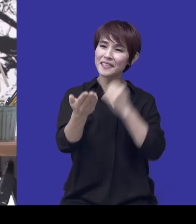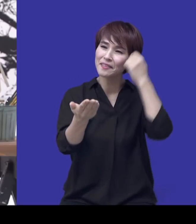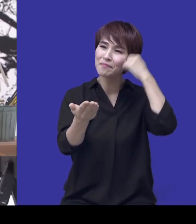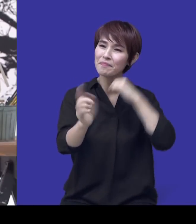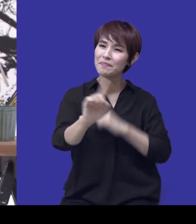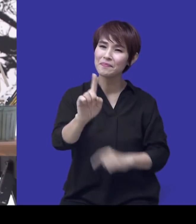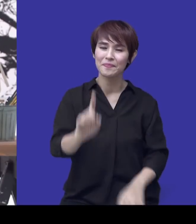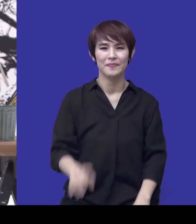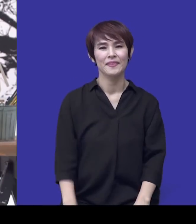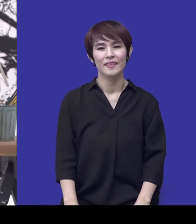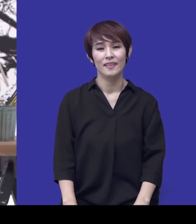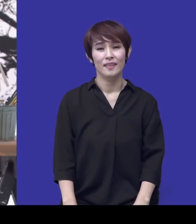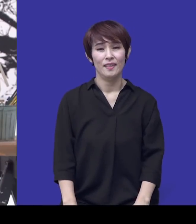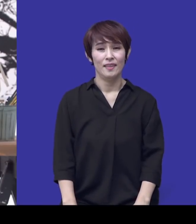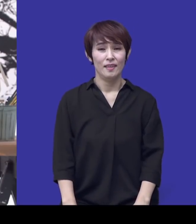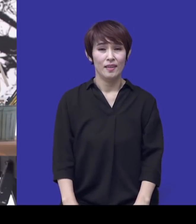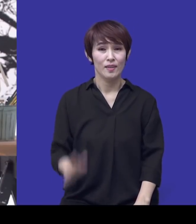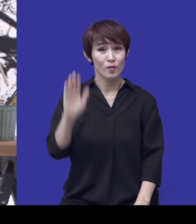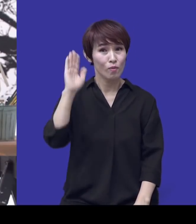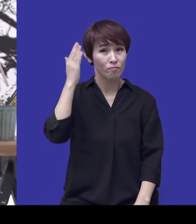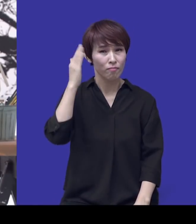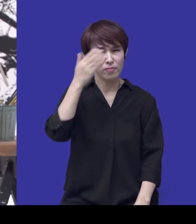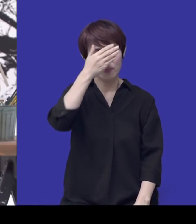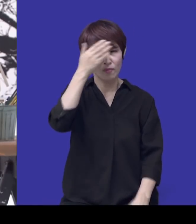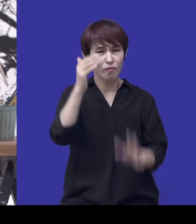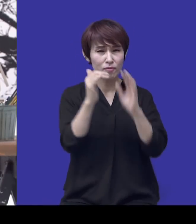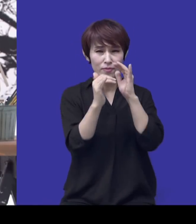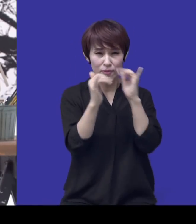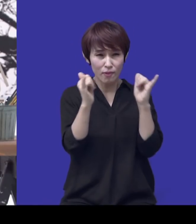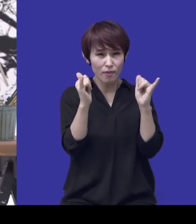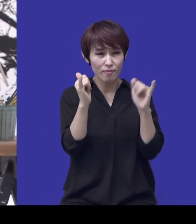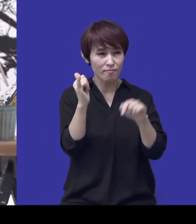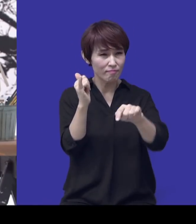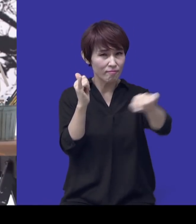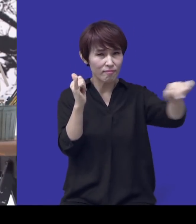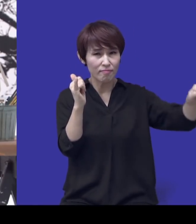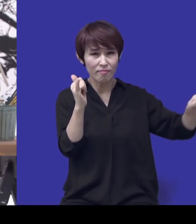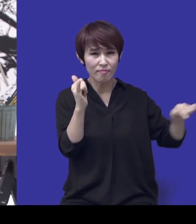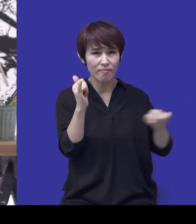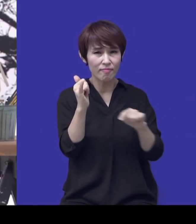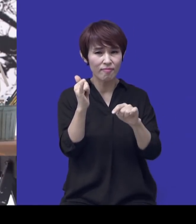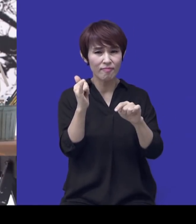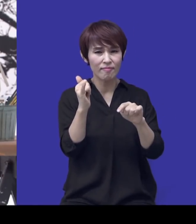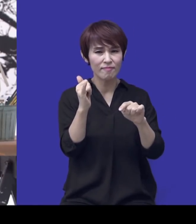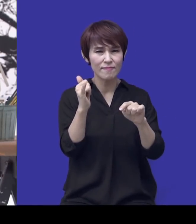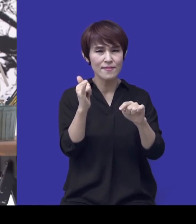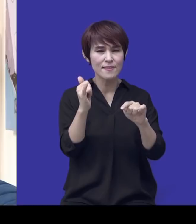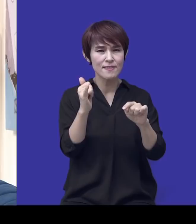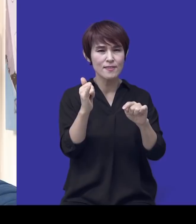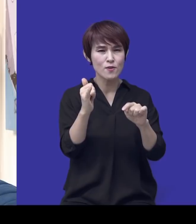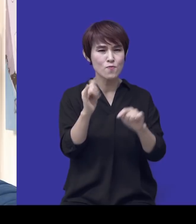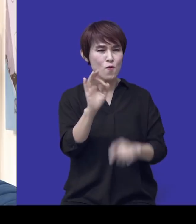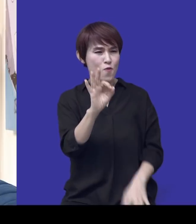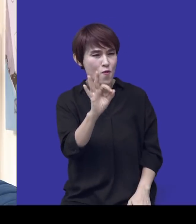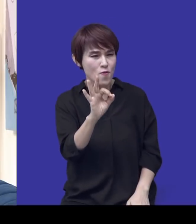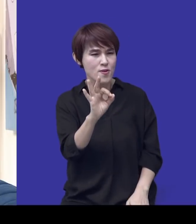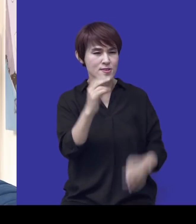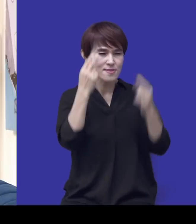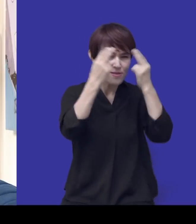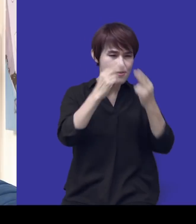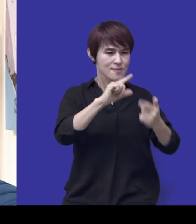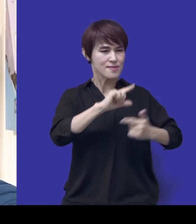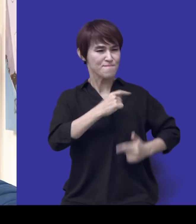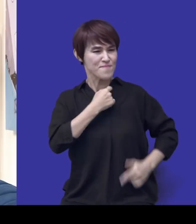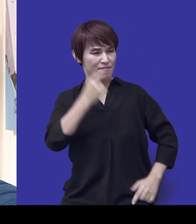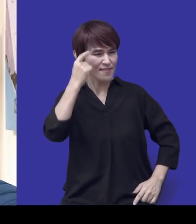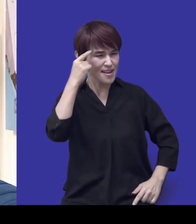정말 요즘에 많은 청년분들이 수많은 세상의 가치를 쫓아서 살아가잖아요. 돈 혹은 명예 이런